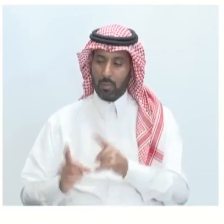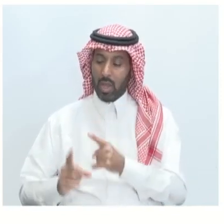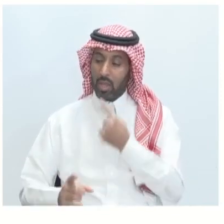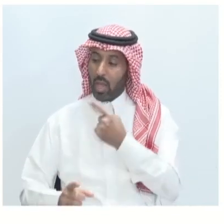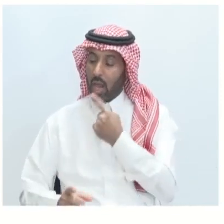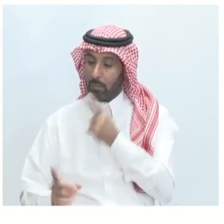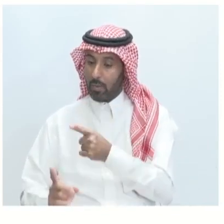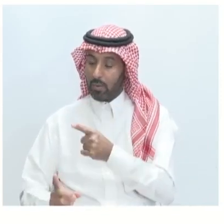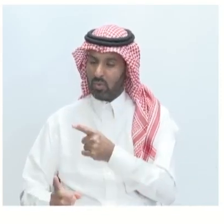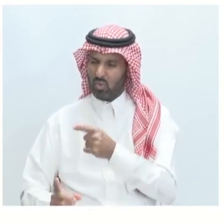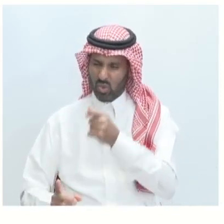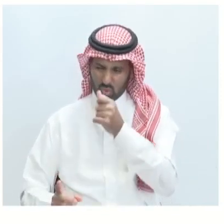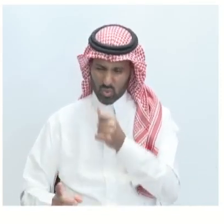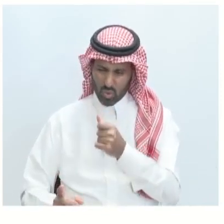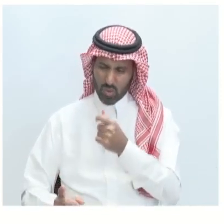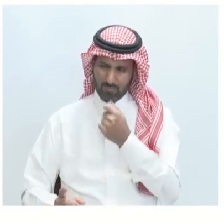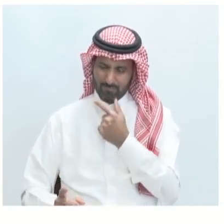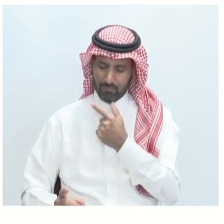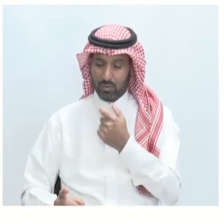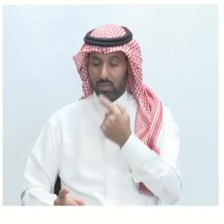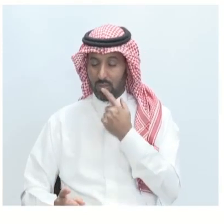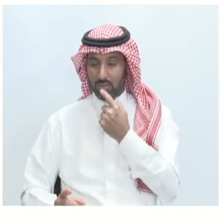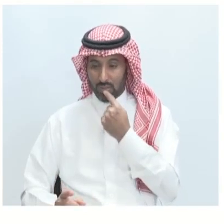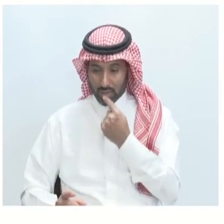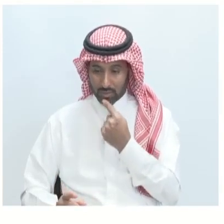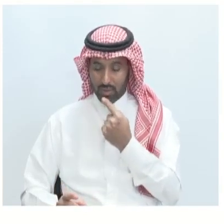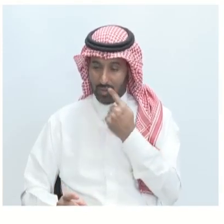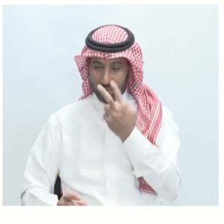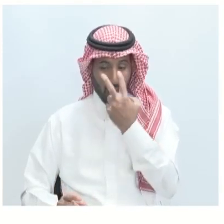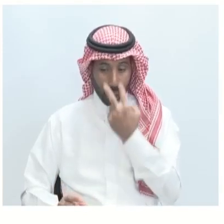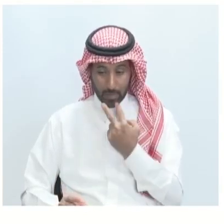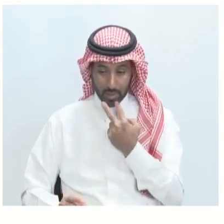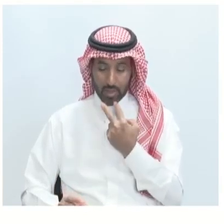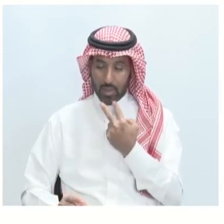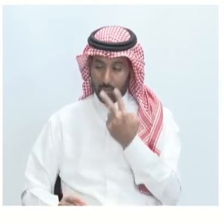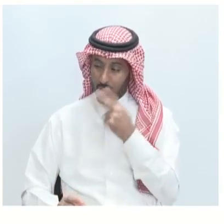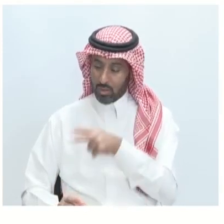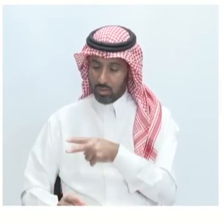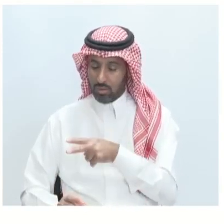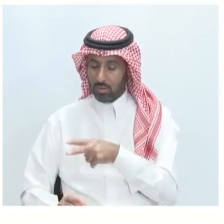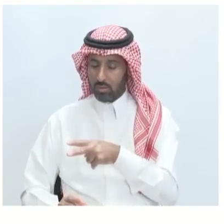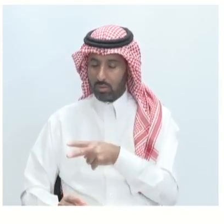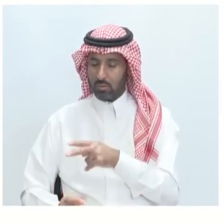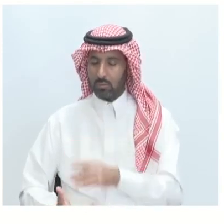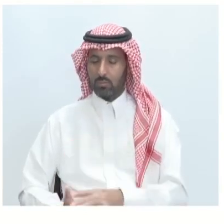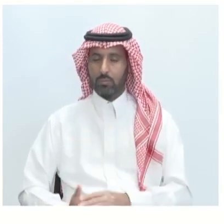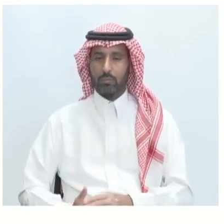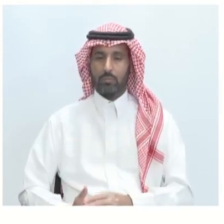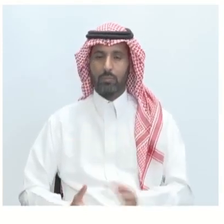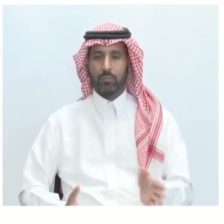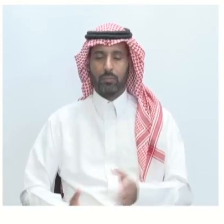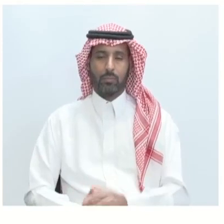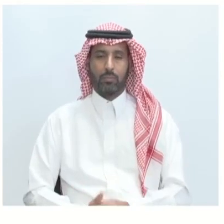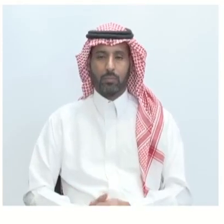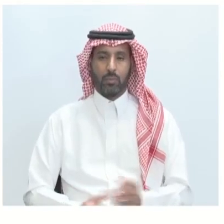كلمه تقال لها تخجل تبكي من اي ملاحظه وقد تؤدي ذلك